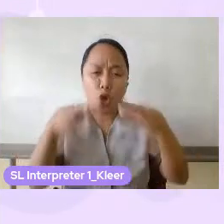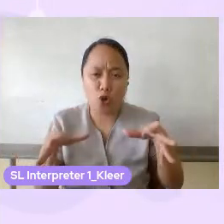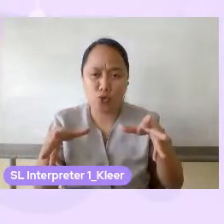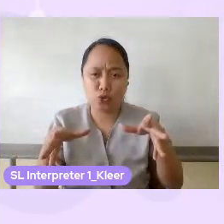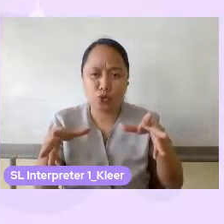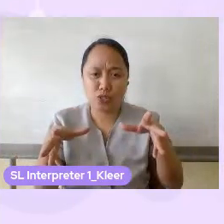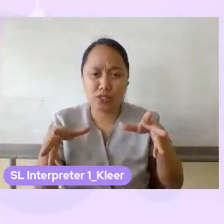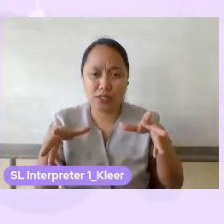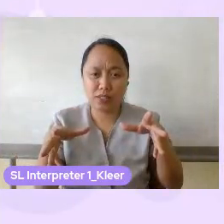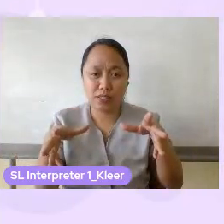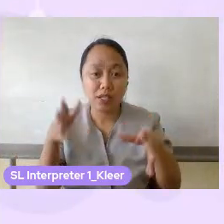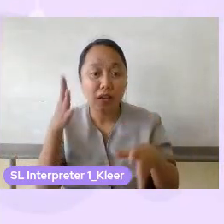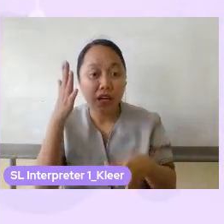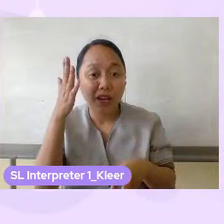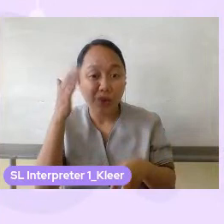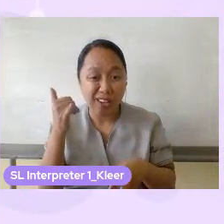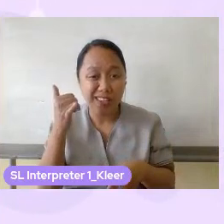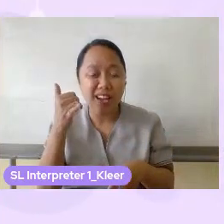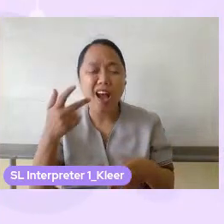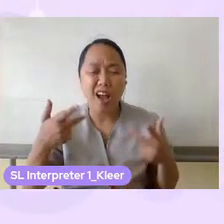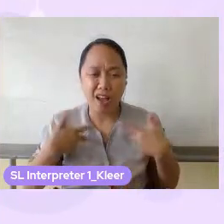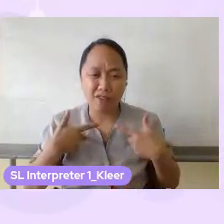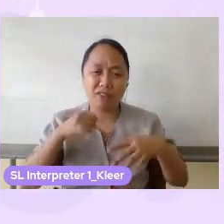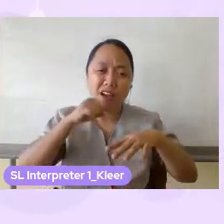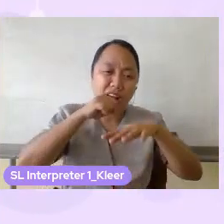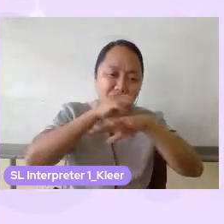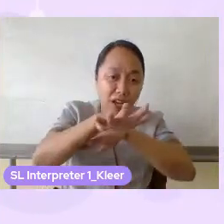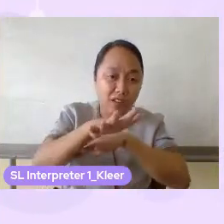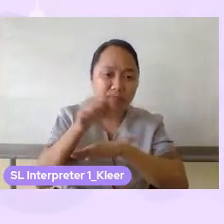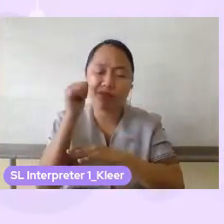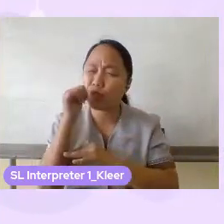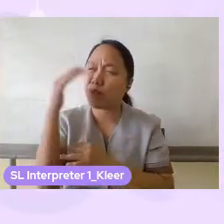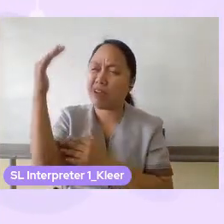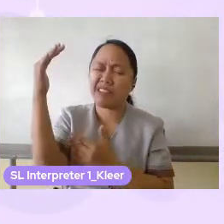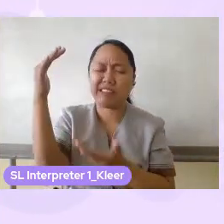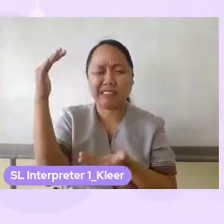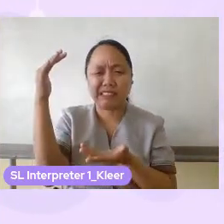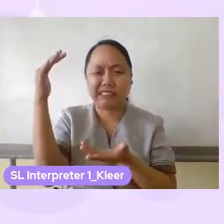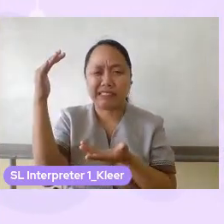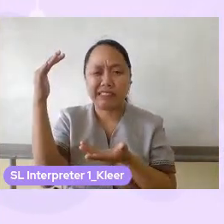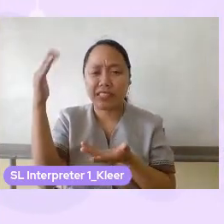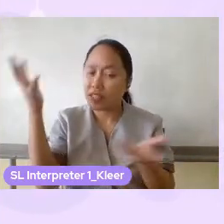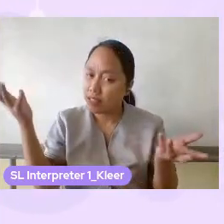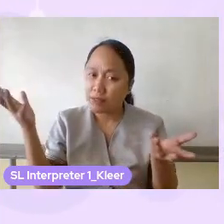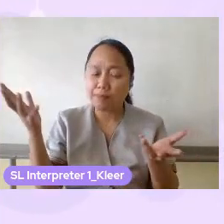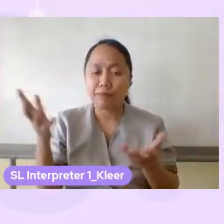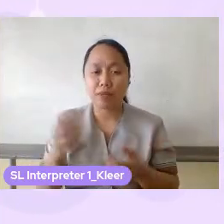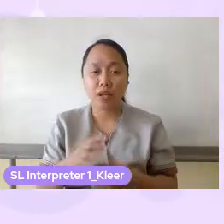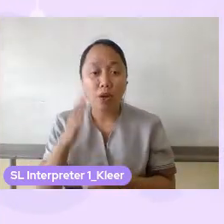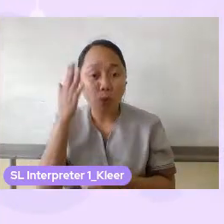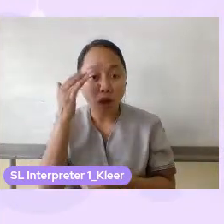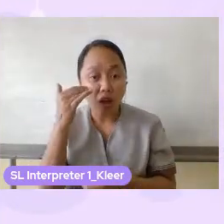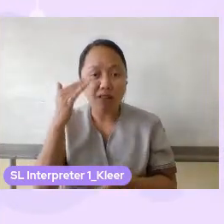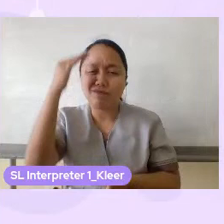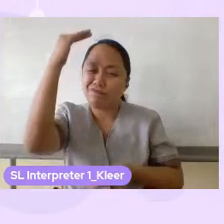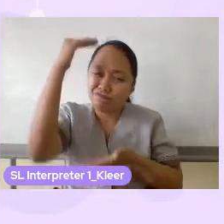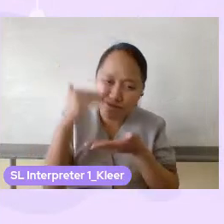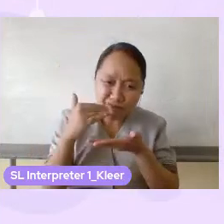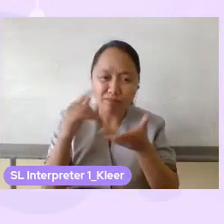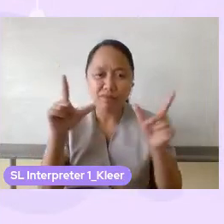tapos ang mga maiapektuhan nito ay talagang mga kababaihan. In short, dahil sa mababang level